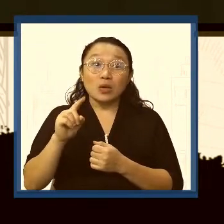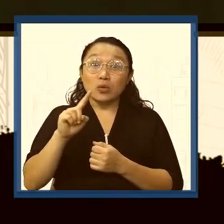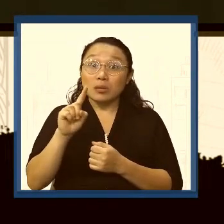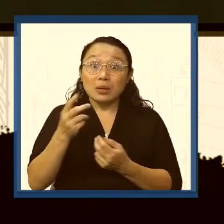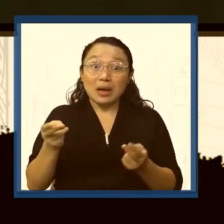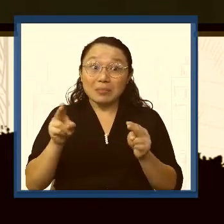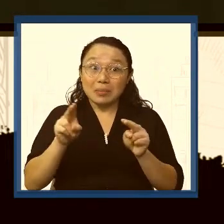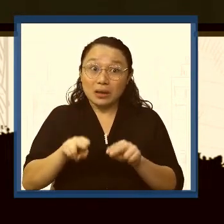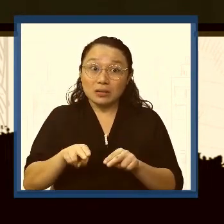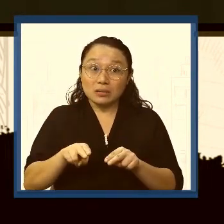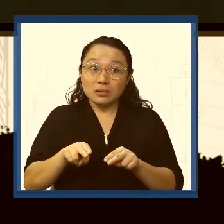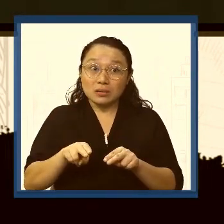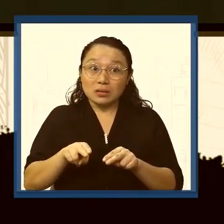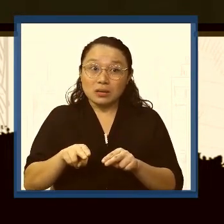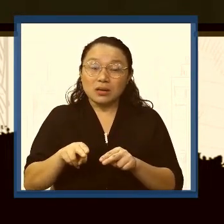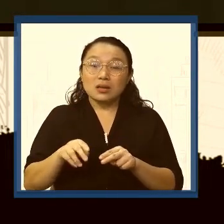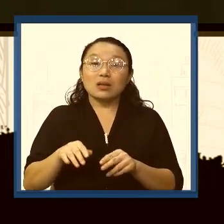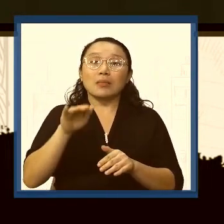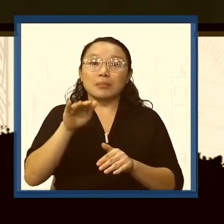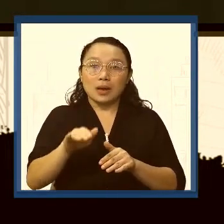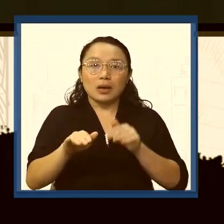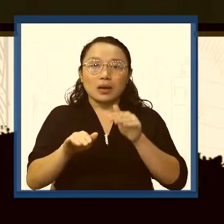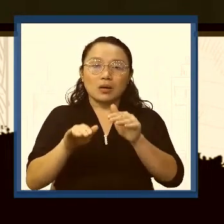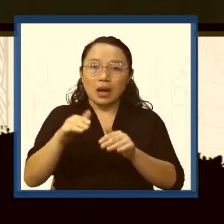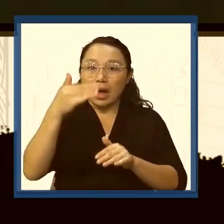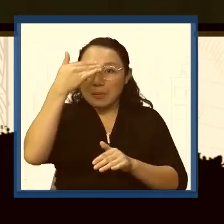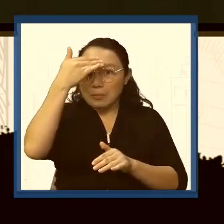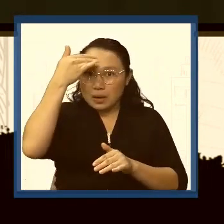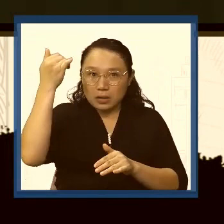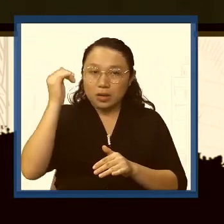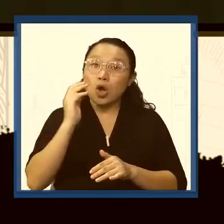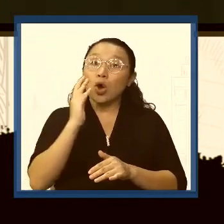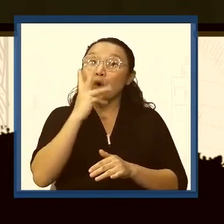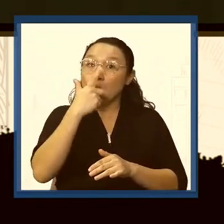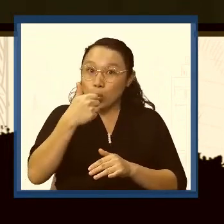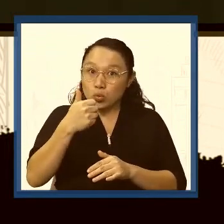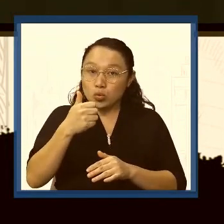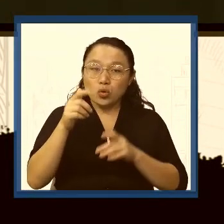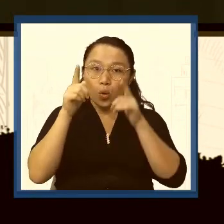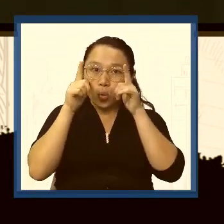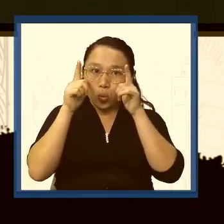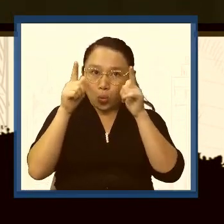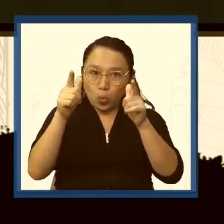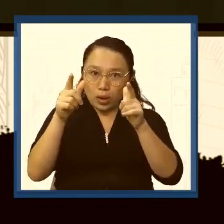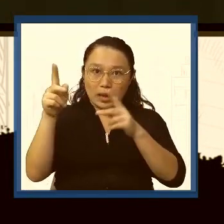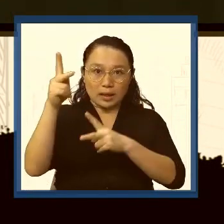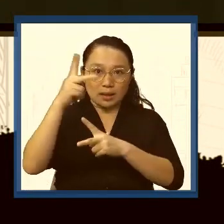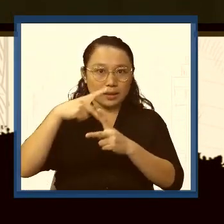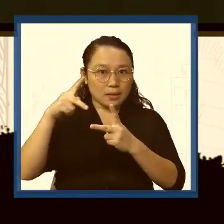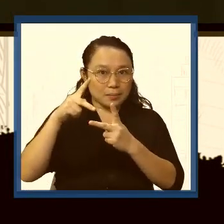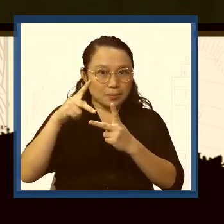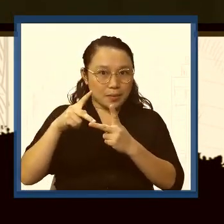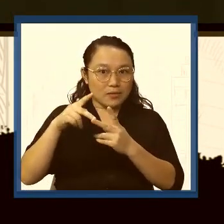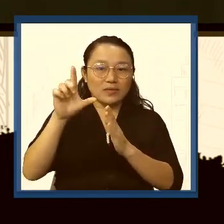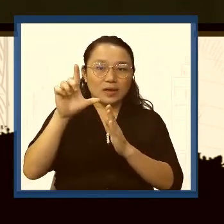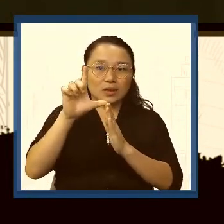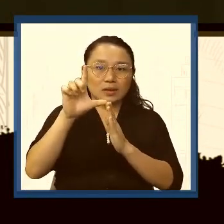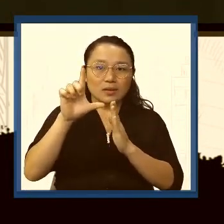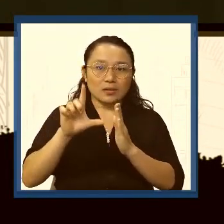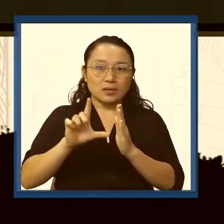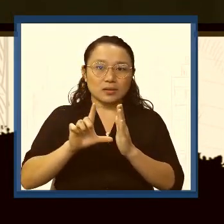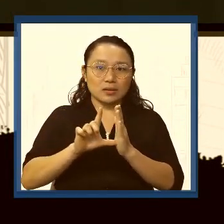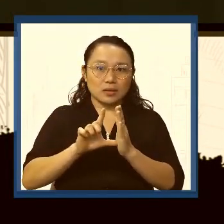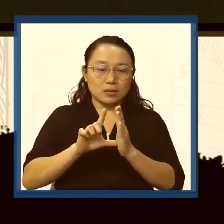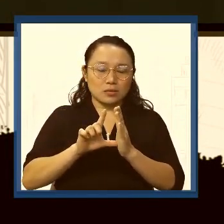usa ka tawo, sa iyang paglakaw, malimot siya na, but whoso looketh into the perfect law, ang nagatanaw